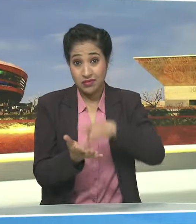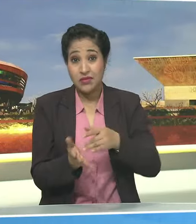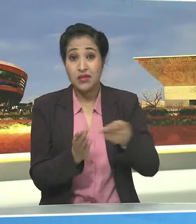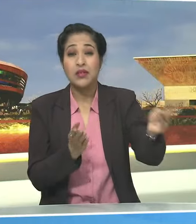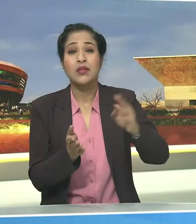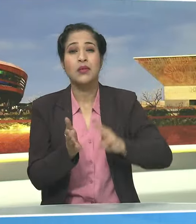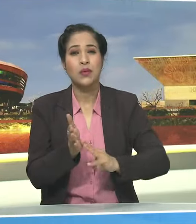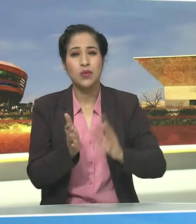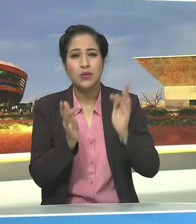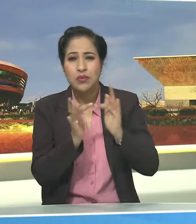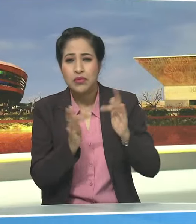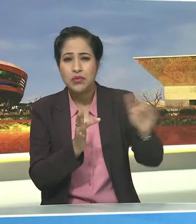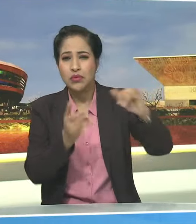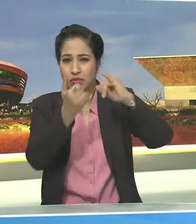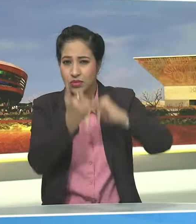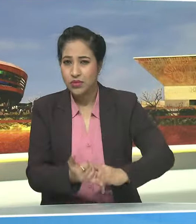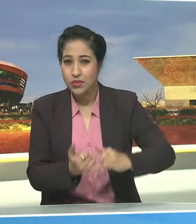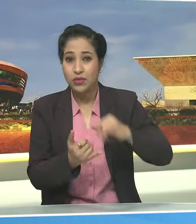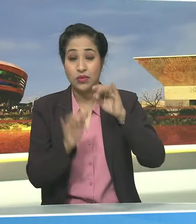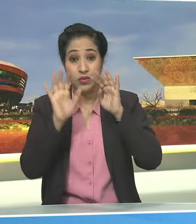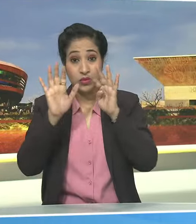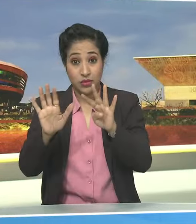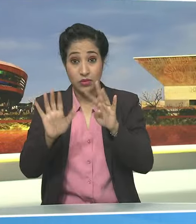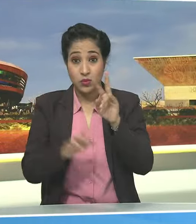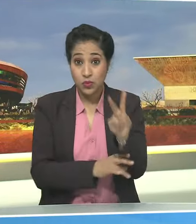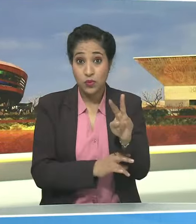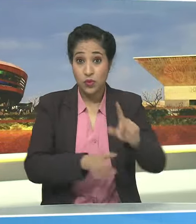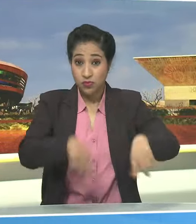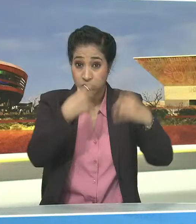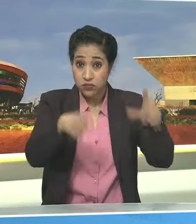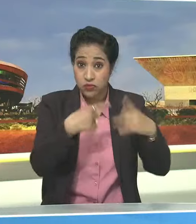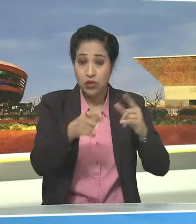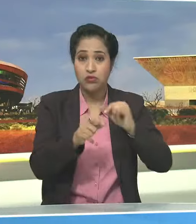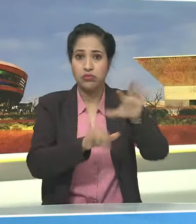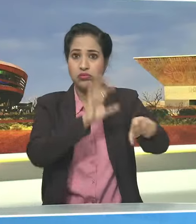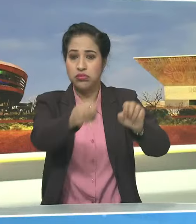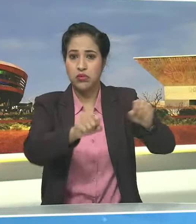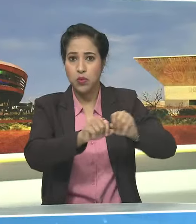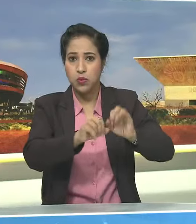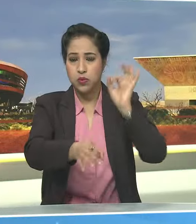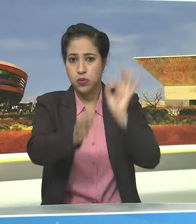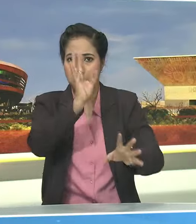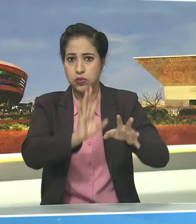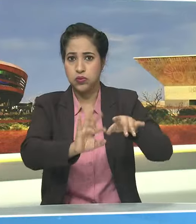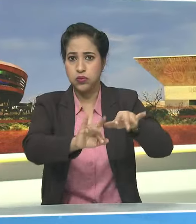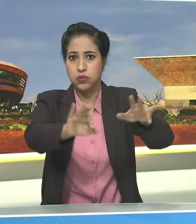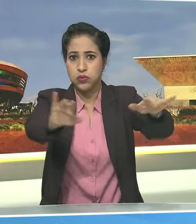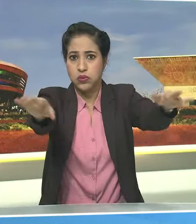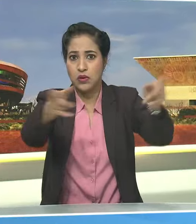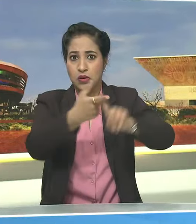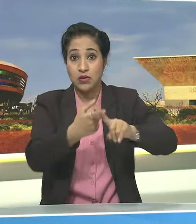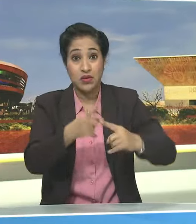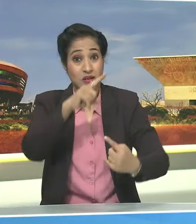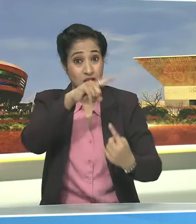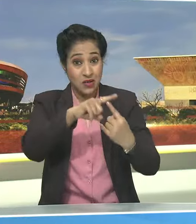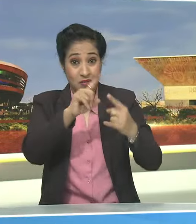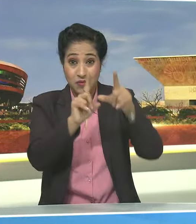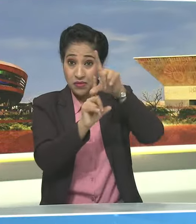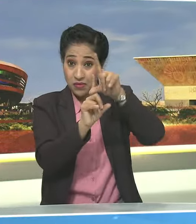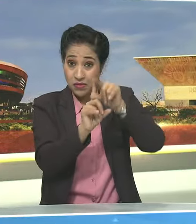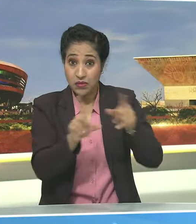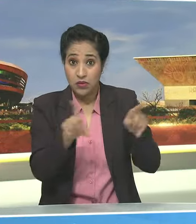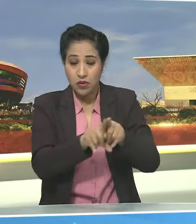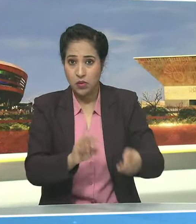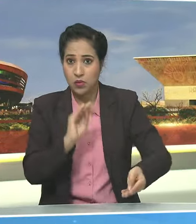दक्षिण में बा जंगल आग की चपेट में है जहां इस सप्ताह तापमान असामान्य रूप से